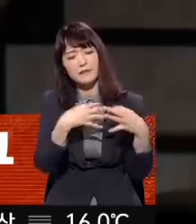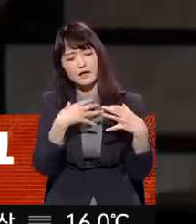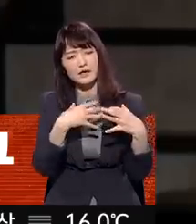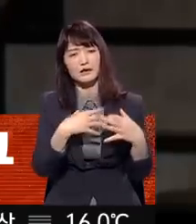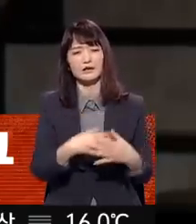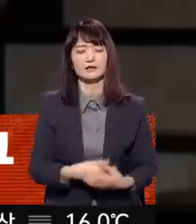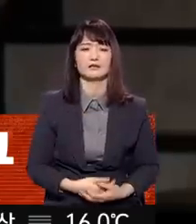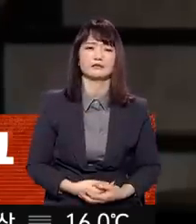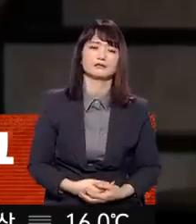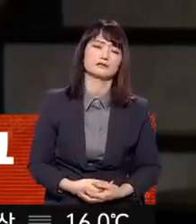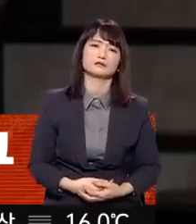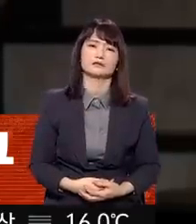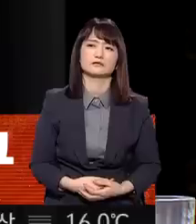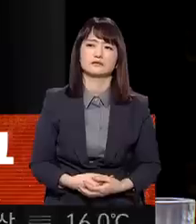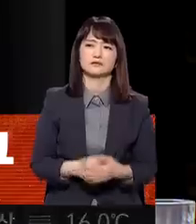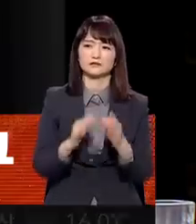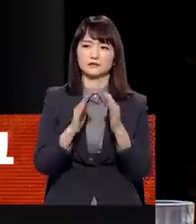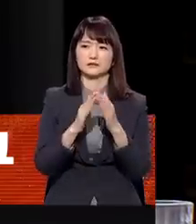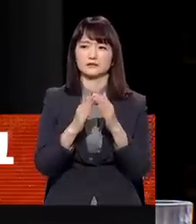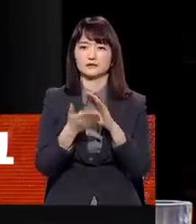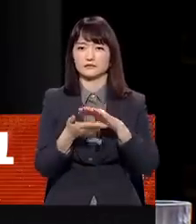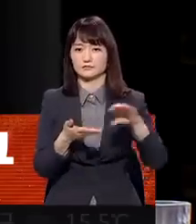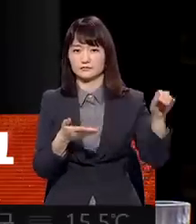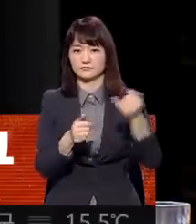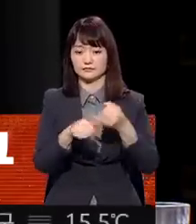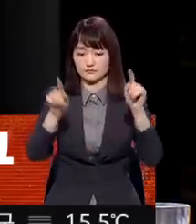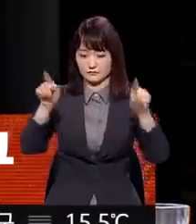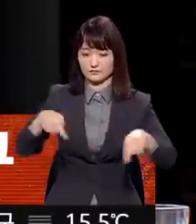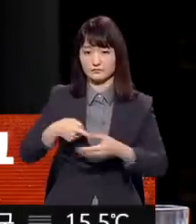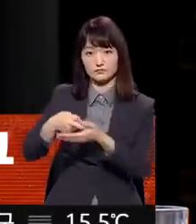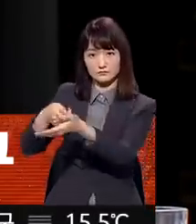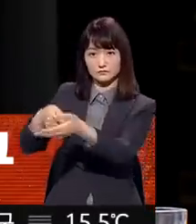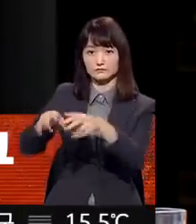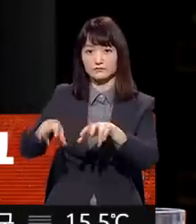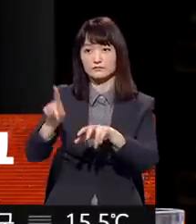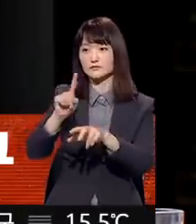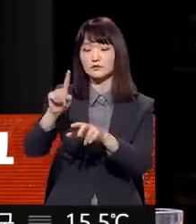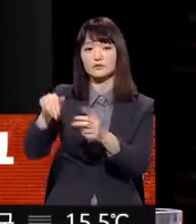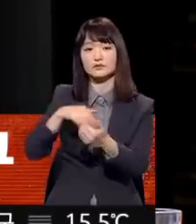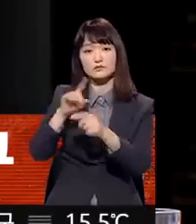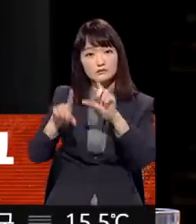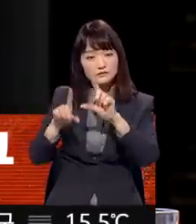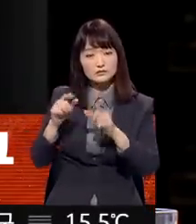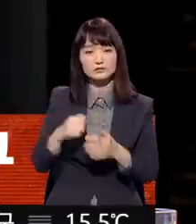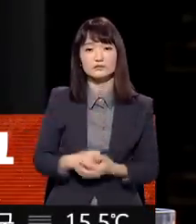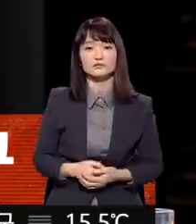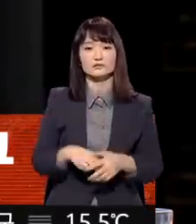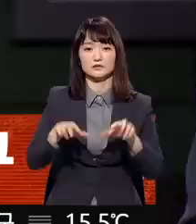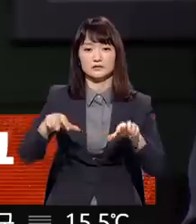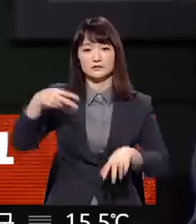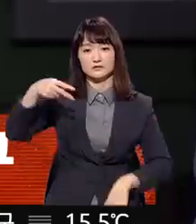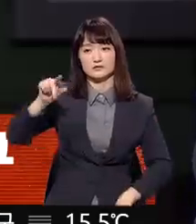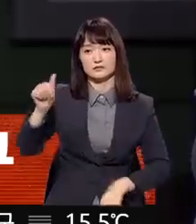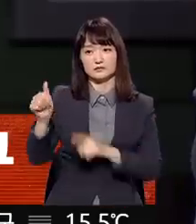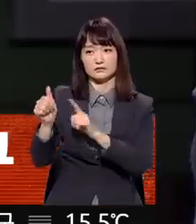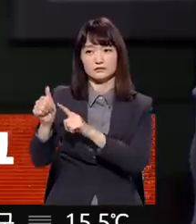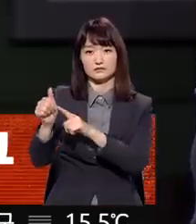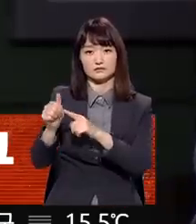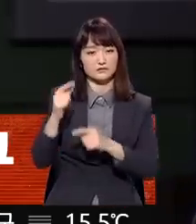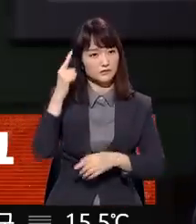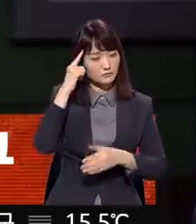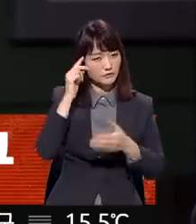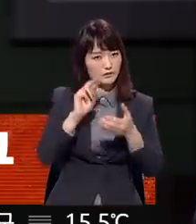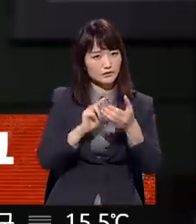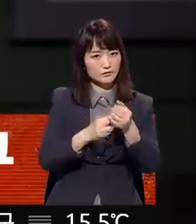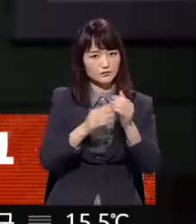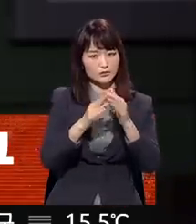듭니다. 예. 집을 나갔습니다. 이혼을 요구하면서 지금 어떤 상황까지 온 거예요? 그래서 현재 서 씨는 그 미용실 원장을 상대로요.